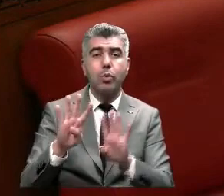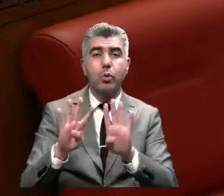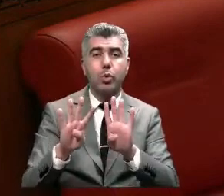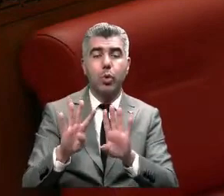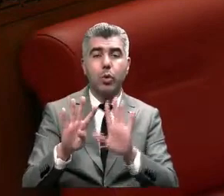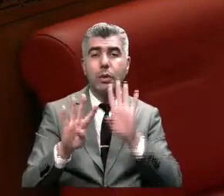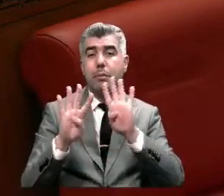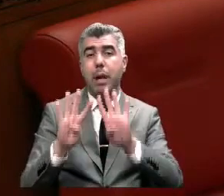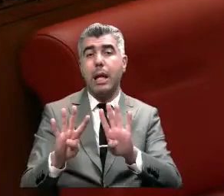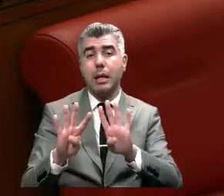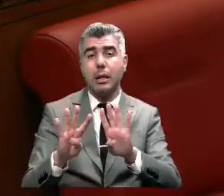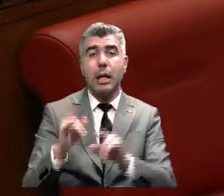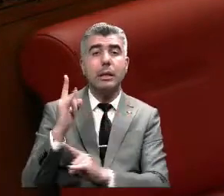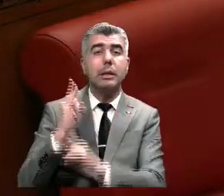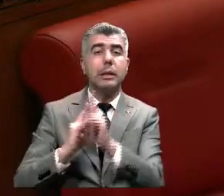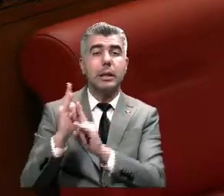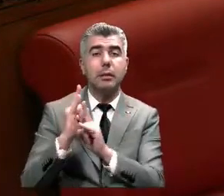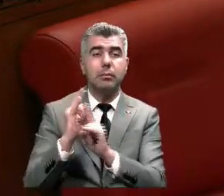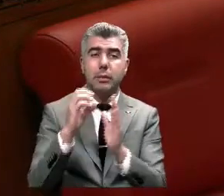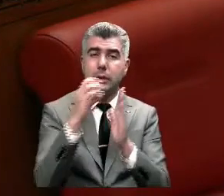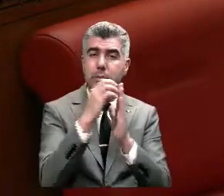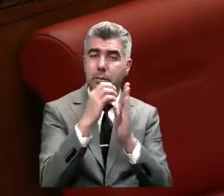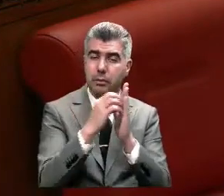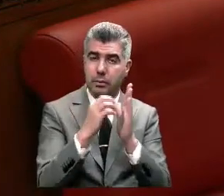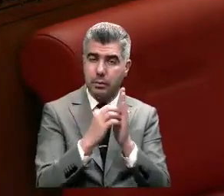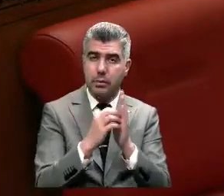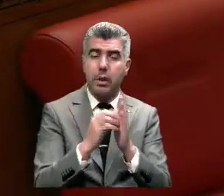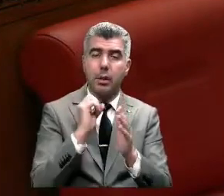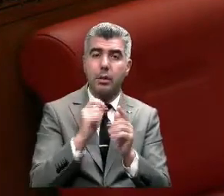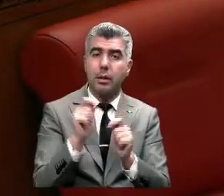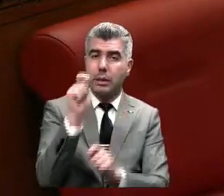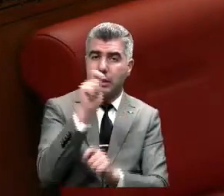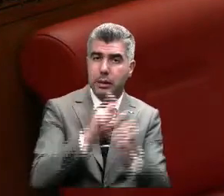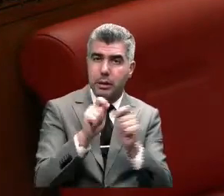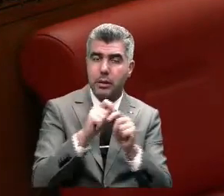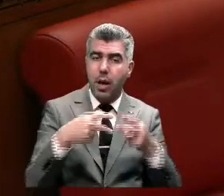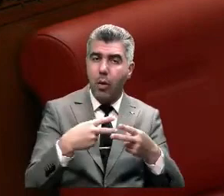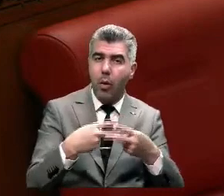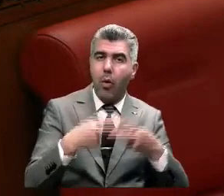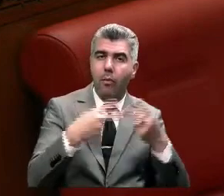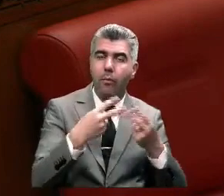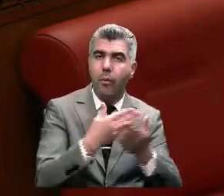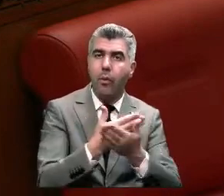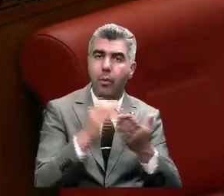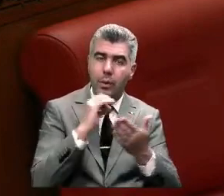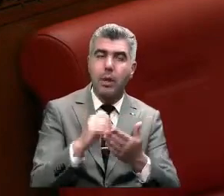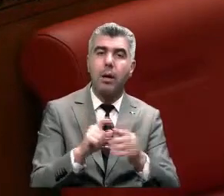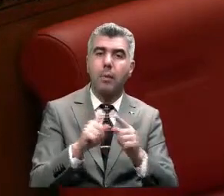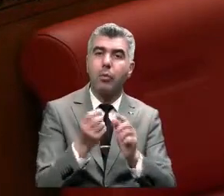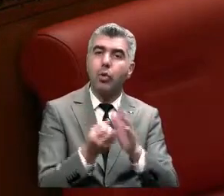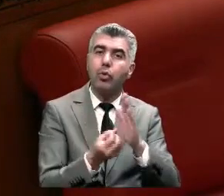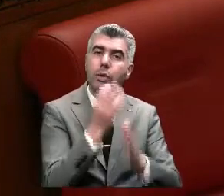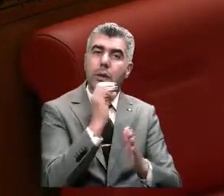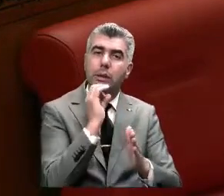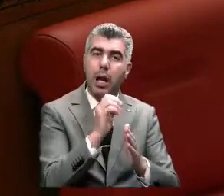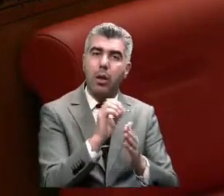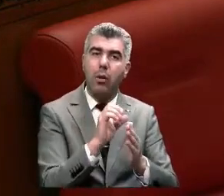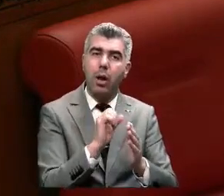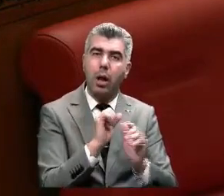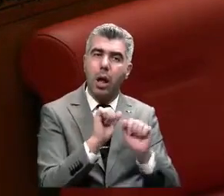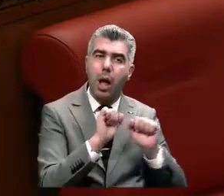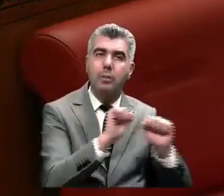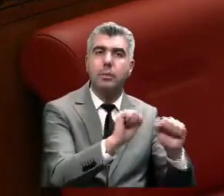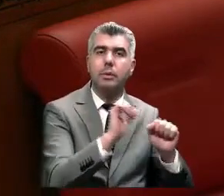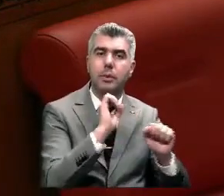ضمن التراث التاريخي للمملكة، إعداد دليل ترميم المباني التاريخية، توجيه مختلف المتدخلين إلى أساليب وتقنيات المحافظة على